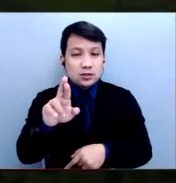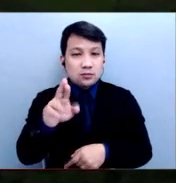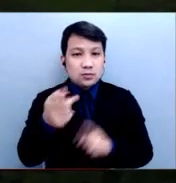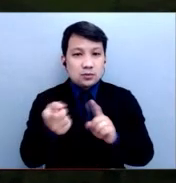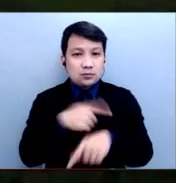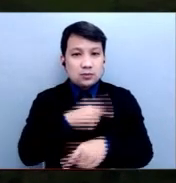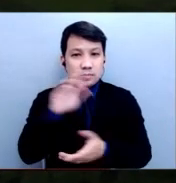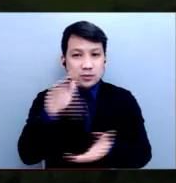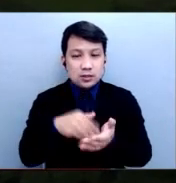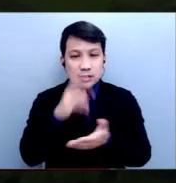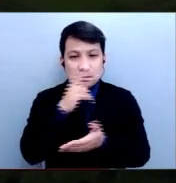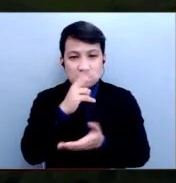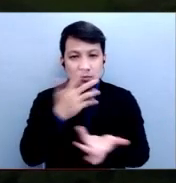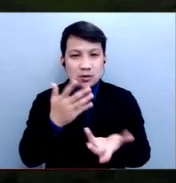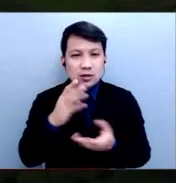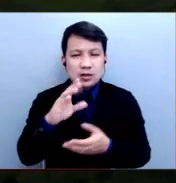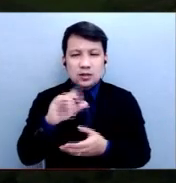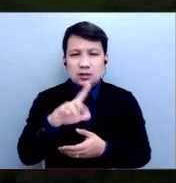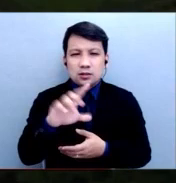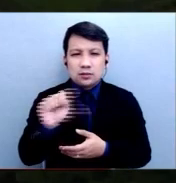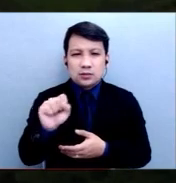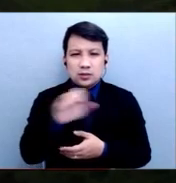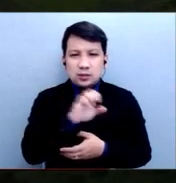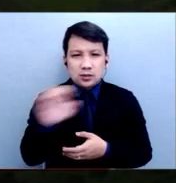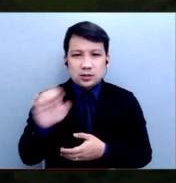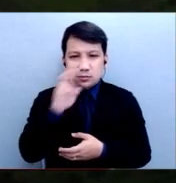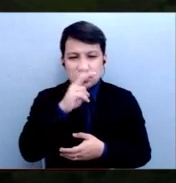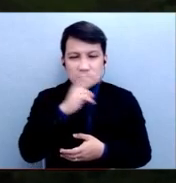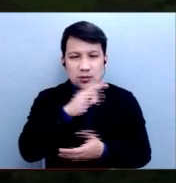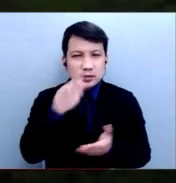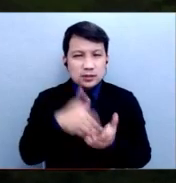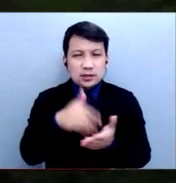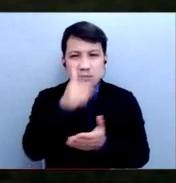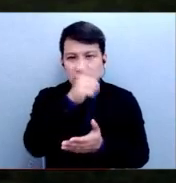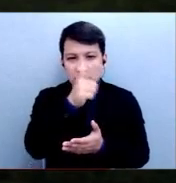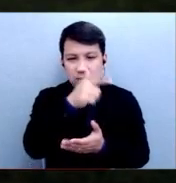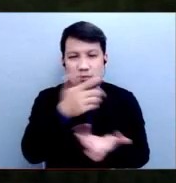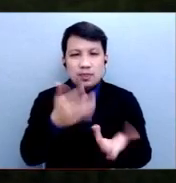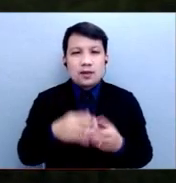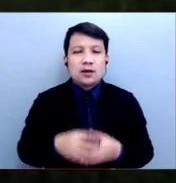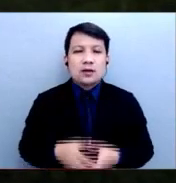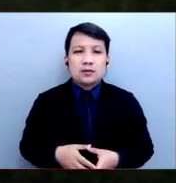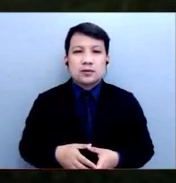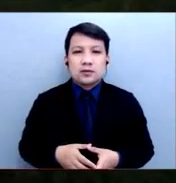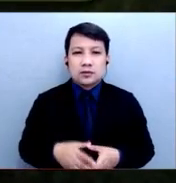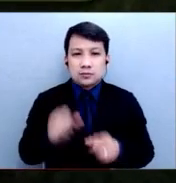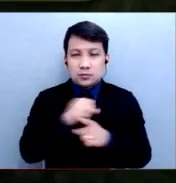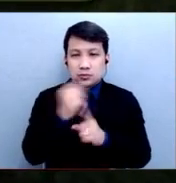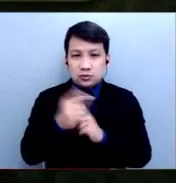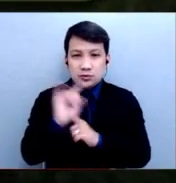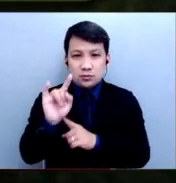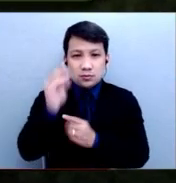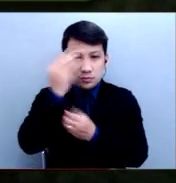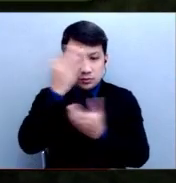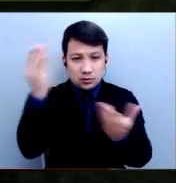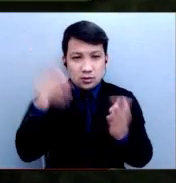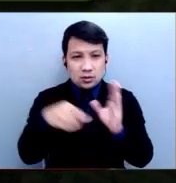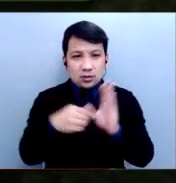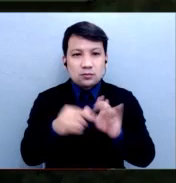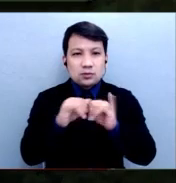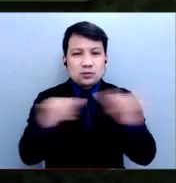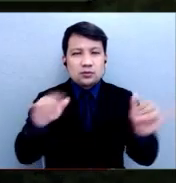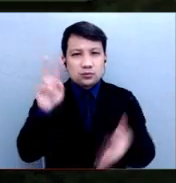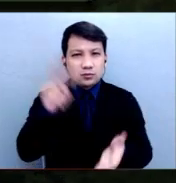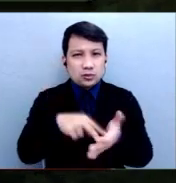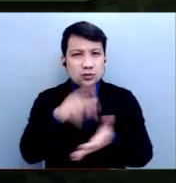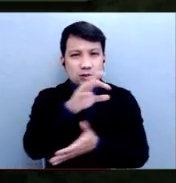Central Visayas, Calabarzon, Eastern Visayas at Central Luzon. Kung social media naman ang titignan natin, halos